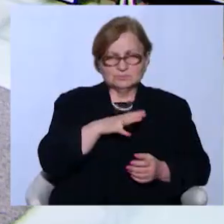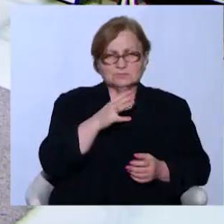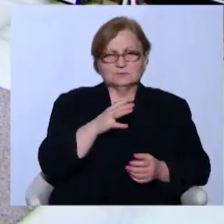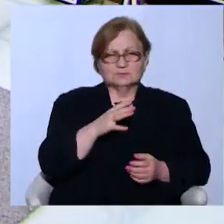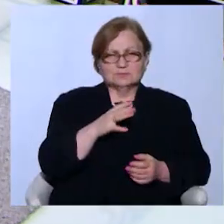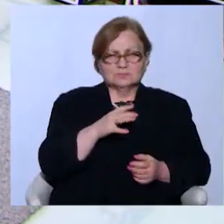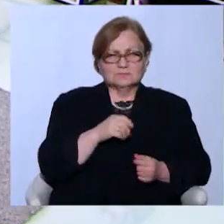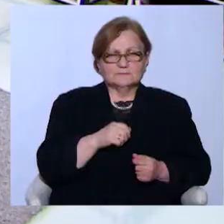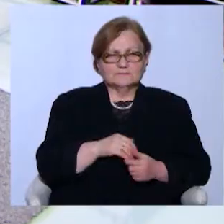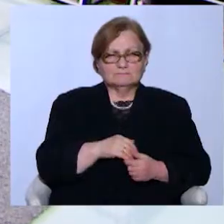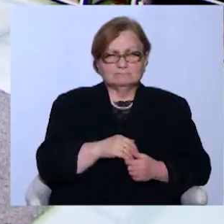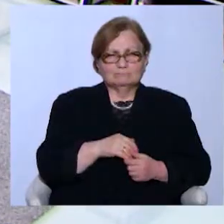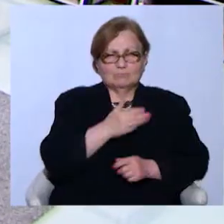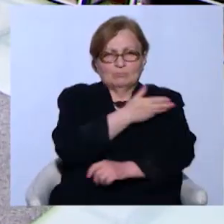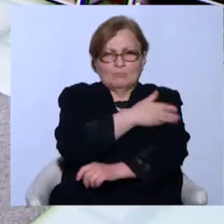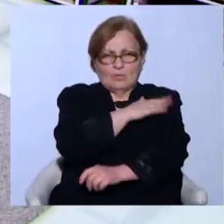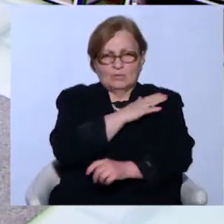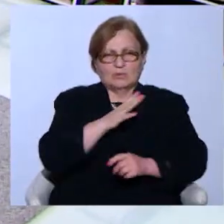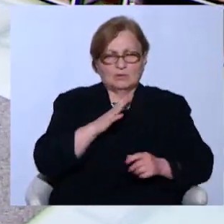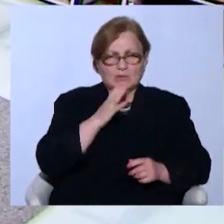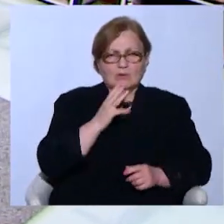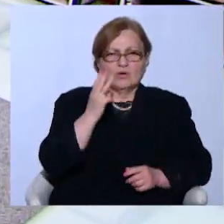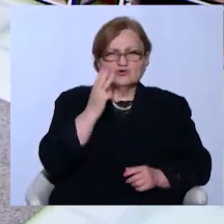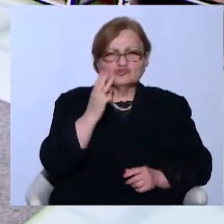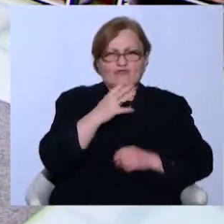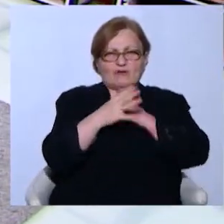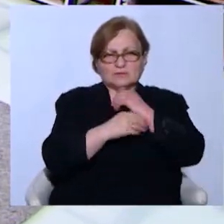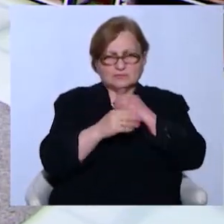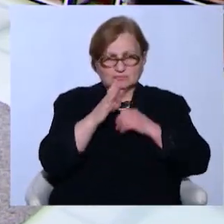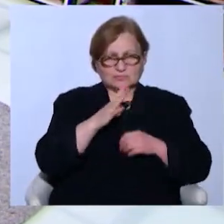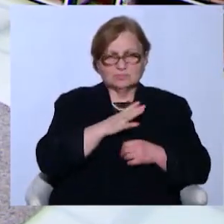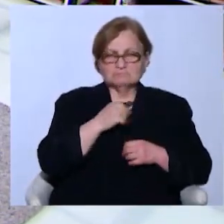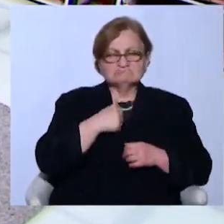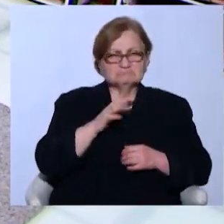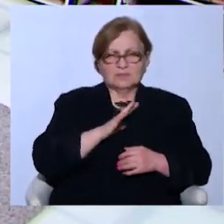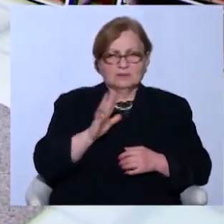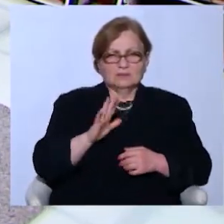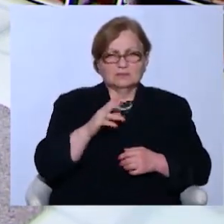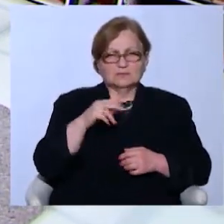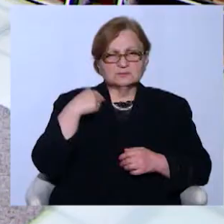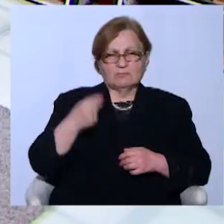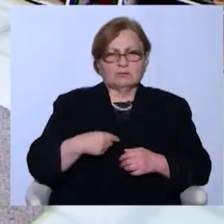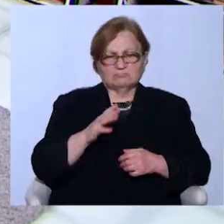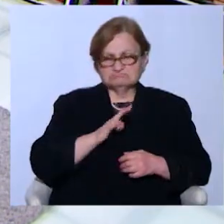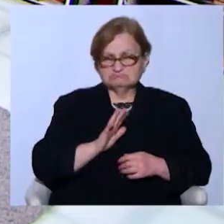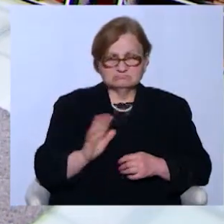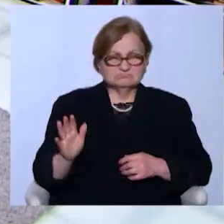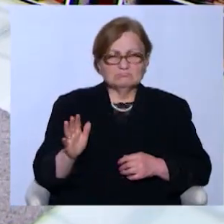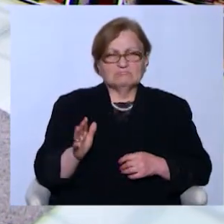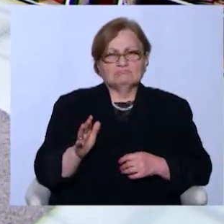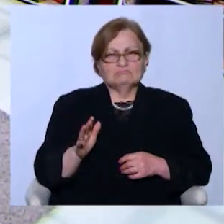ვარ ნამყოფი, პოლონეთში, შვედეთში, არ ვარ ნამყოფი საფრანგეთში, არ ვარ